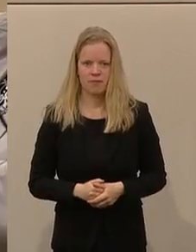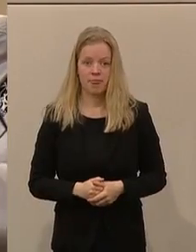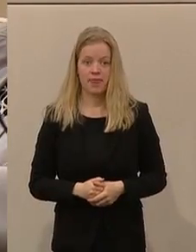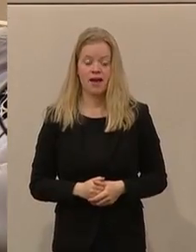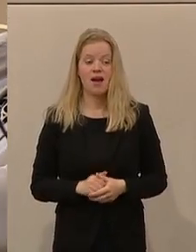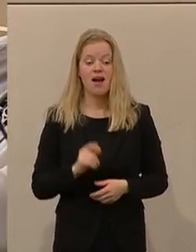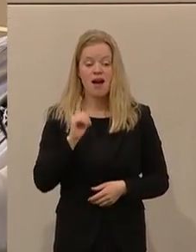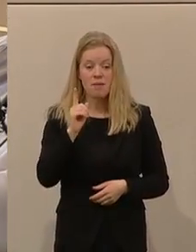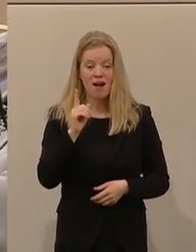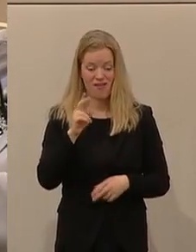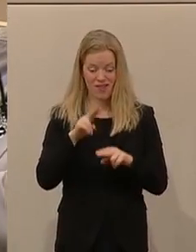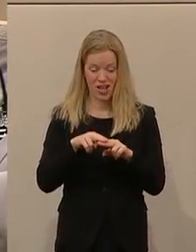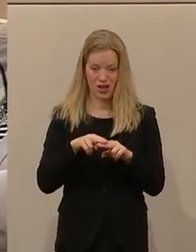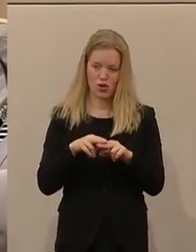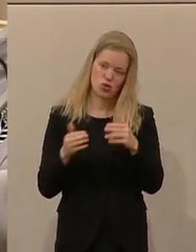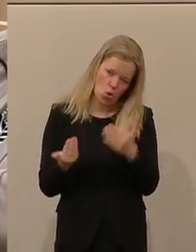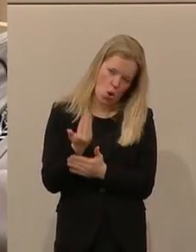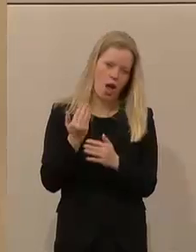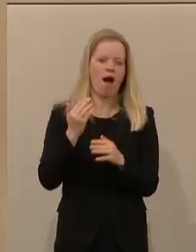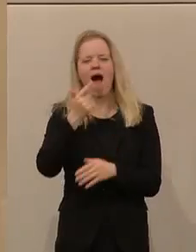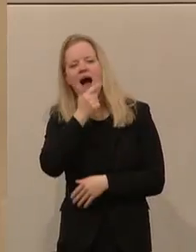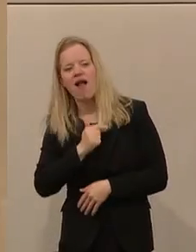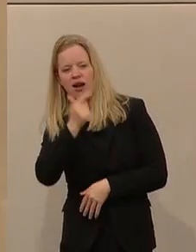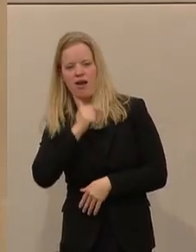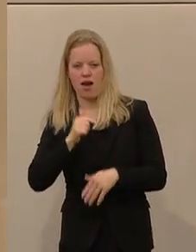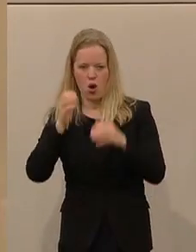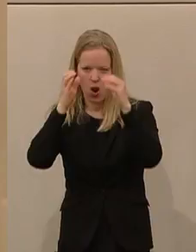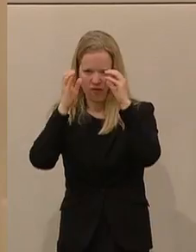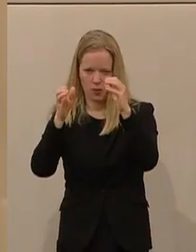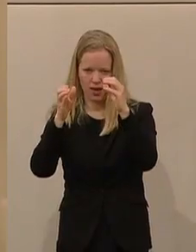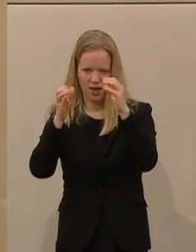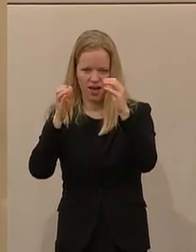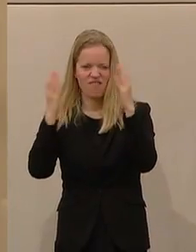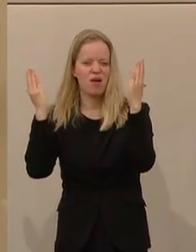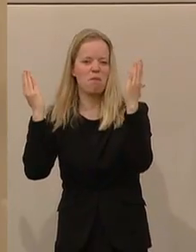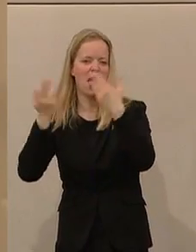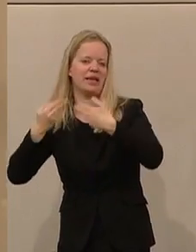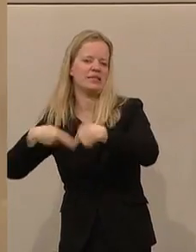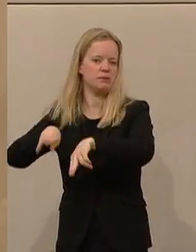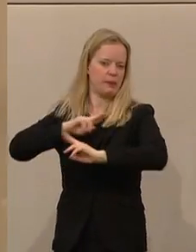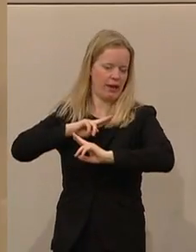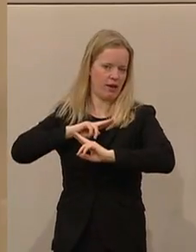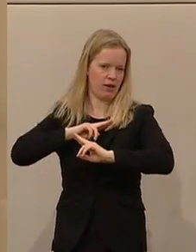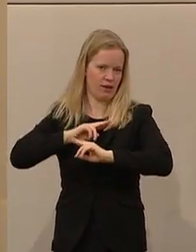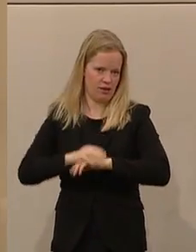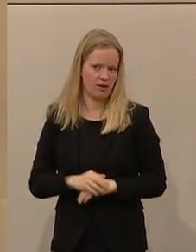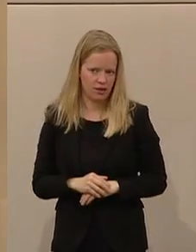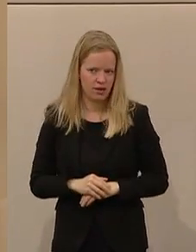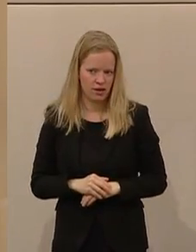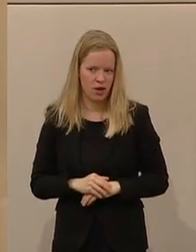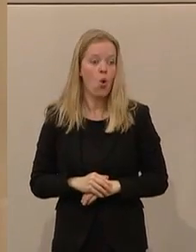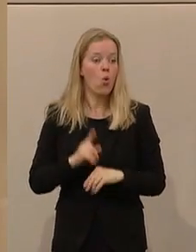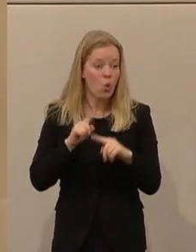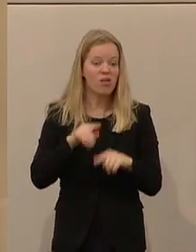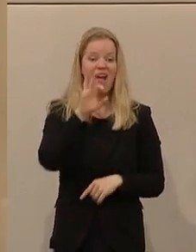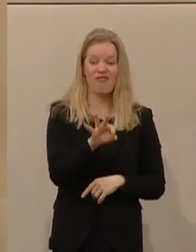Aber wenn diese neue alte ÖVP, Black is back, wenn diese neue alte ÖVP und die FPÖ gemeinsam